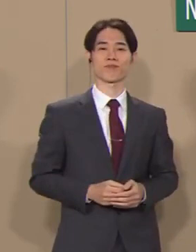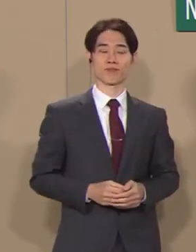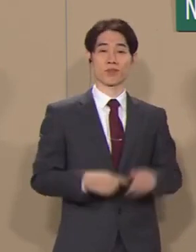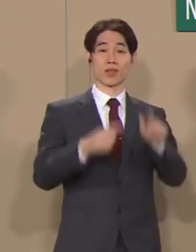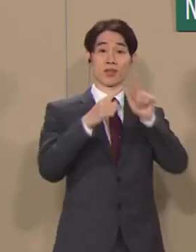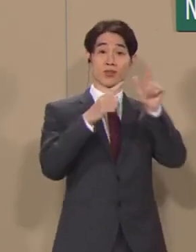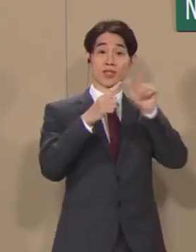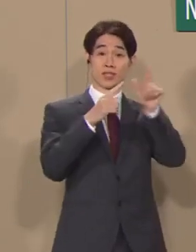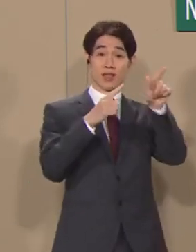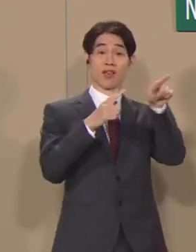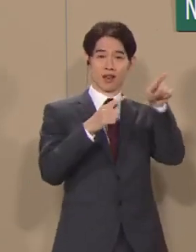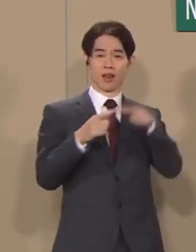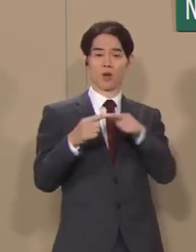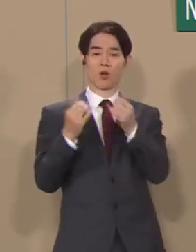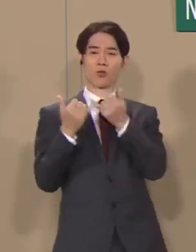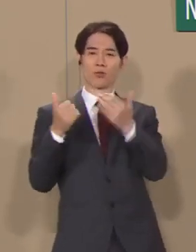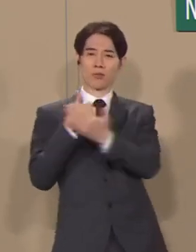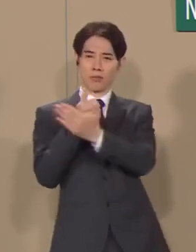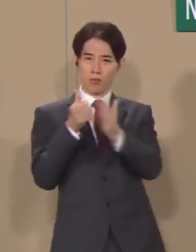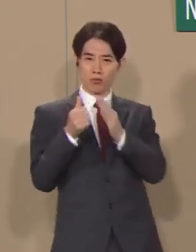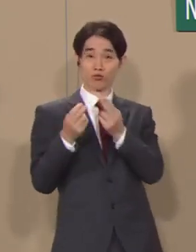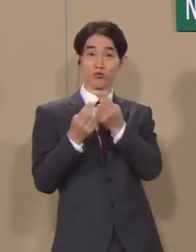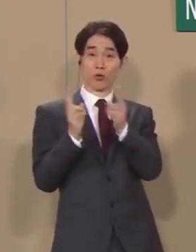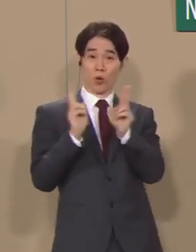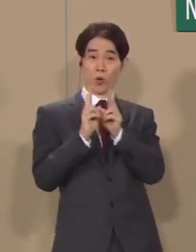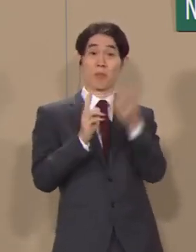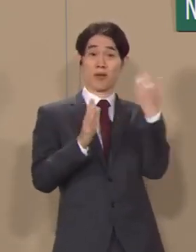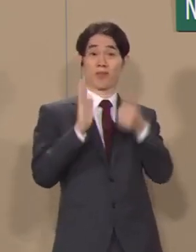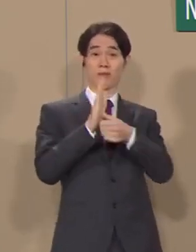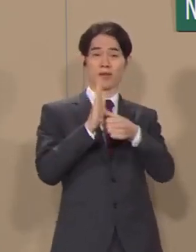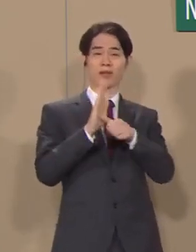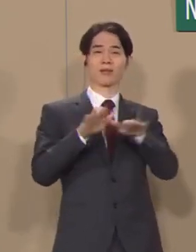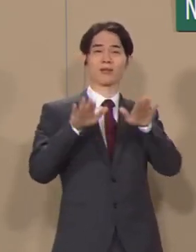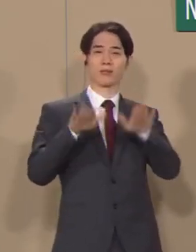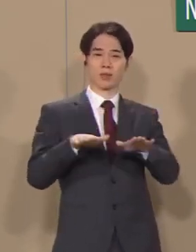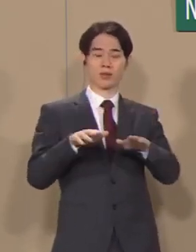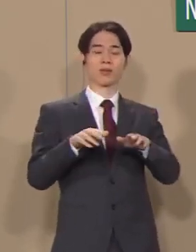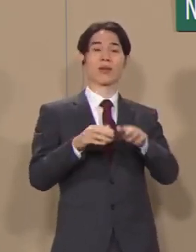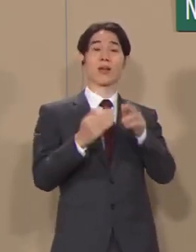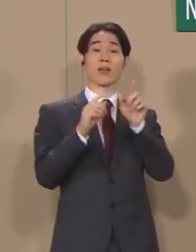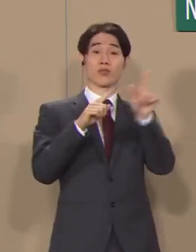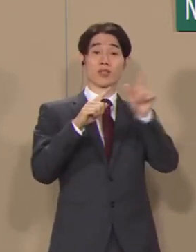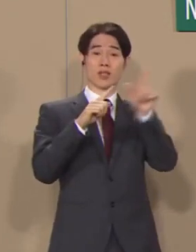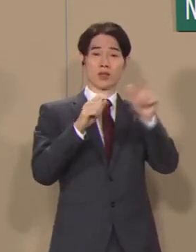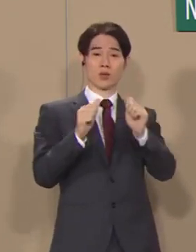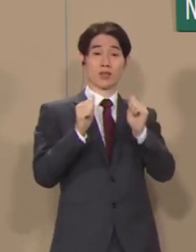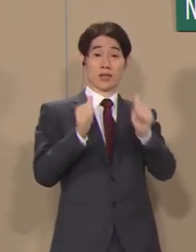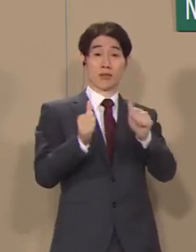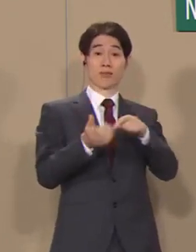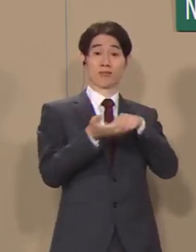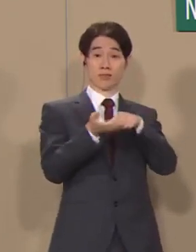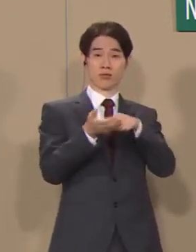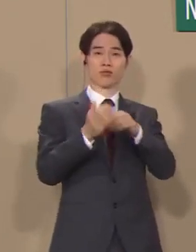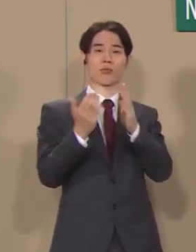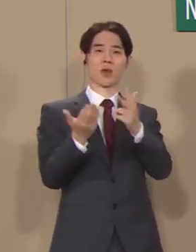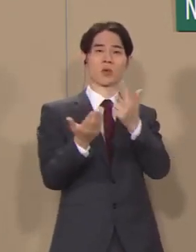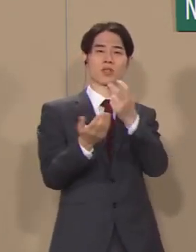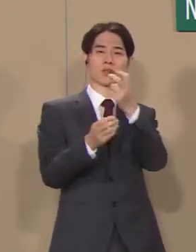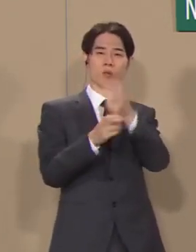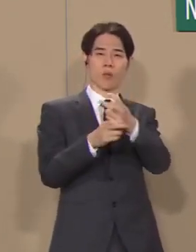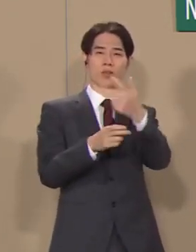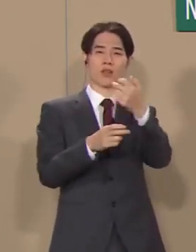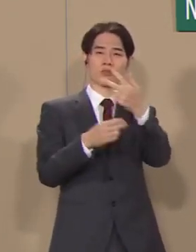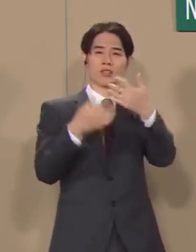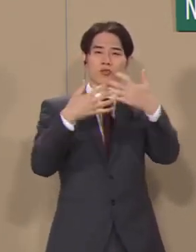閉経から国民を守ると改現在は nhk とサイバーしていると弁護士法72条違反で